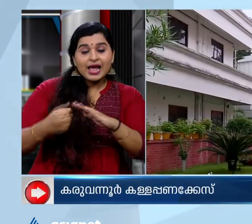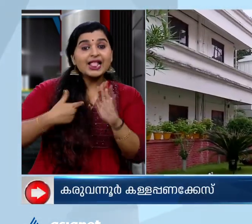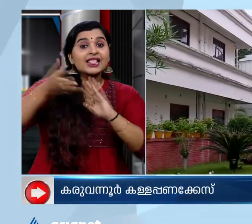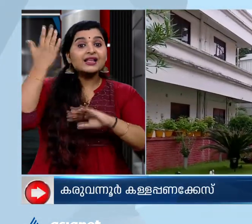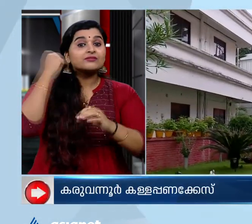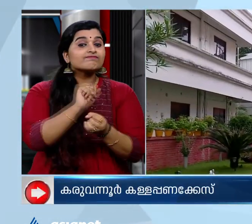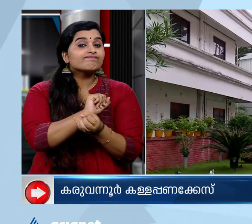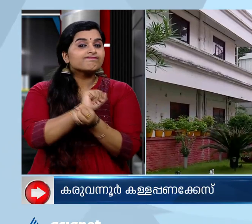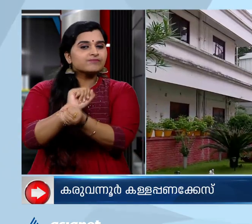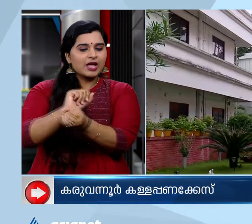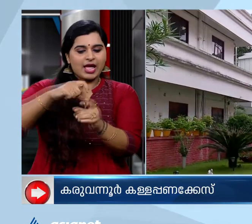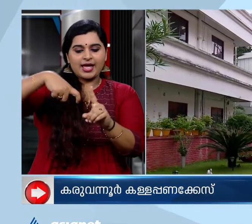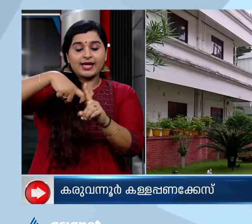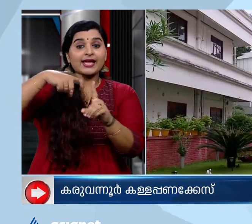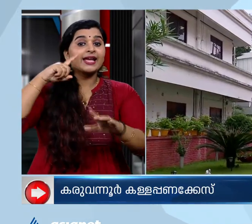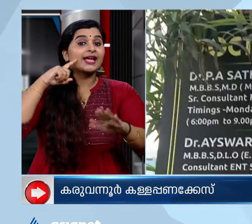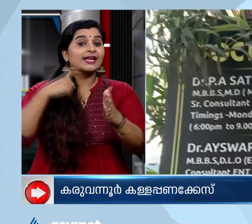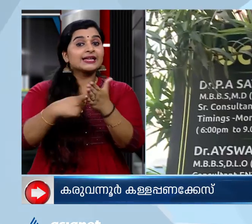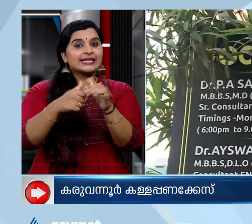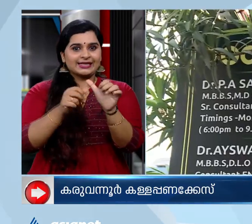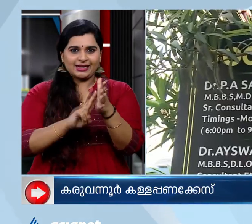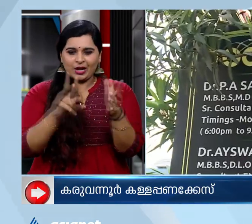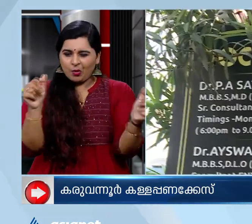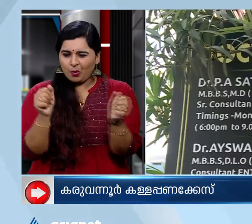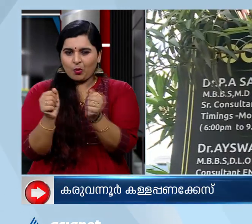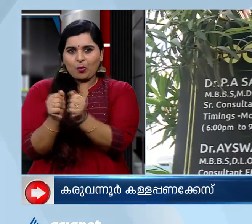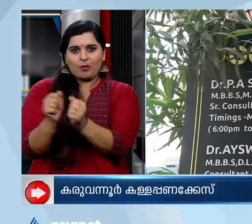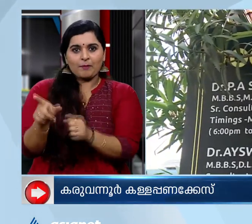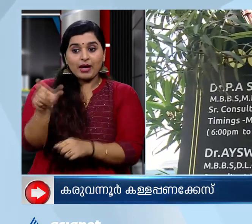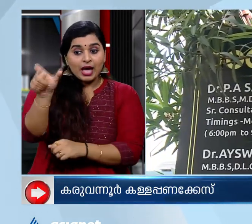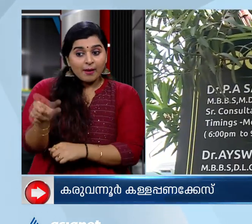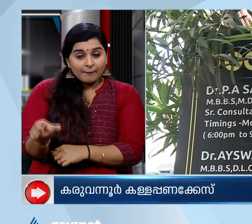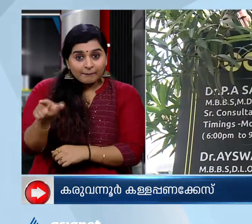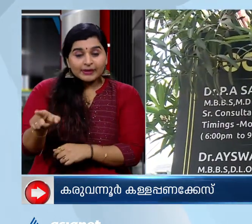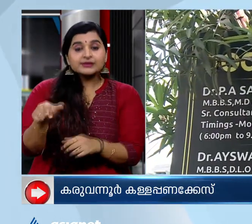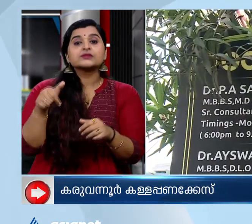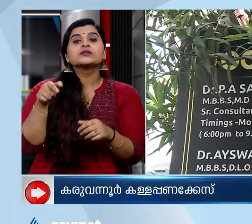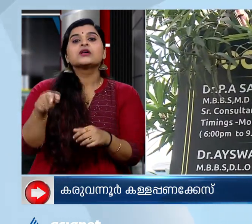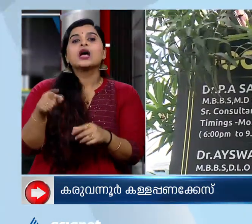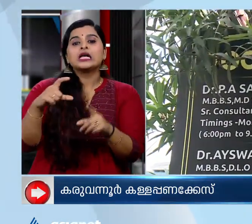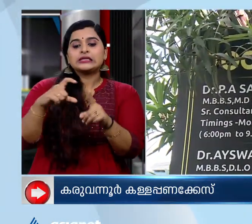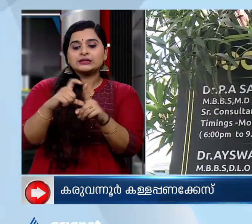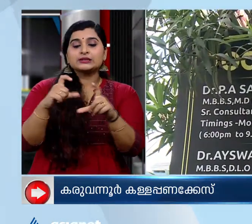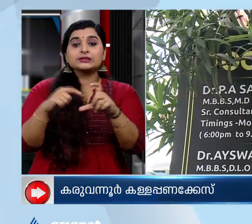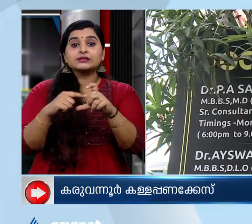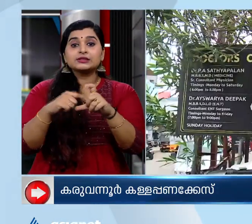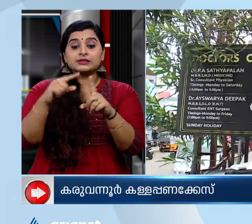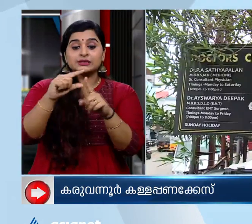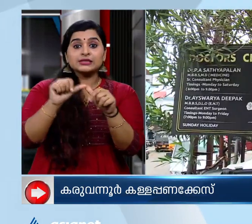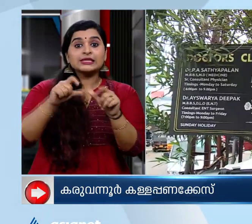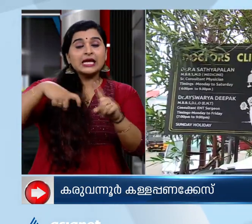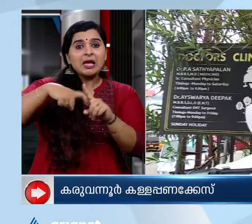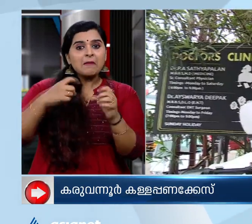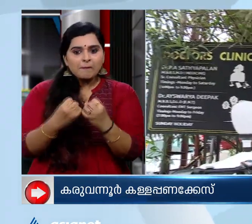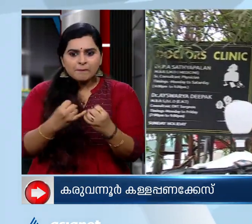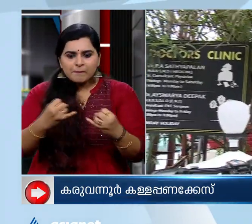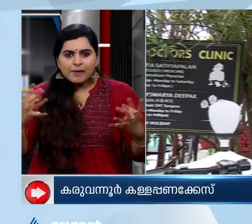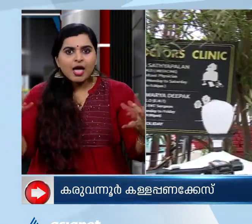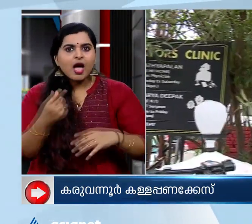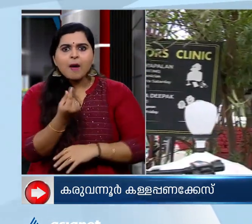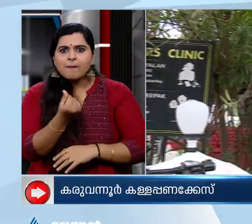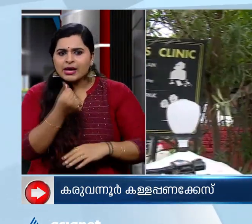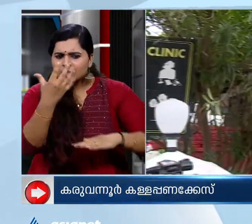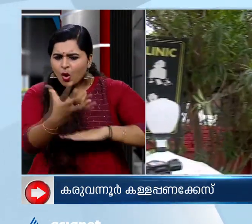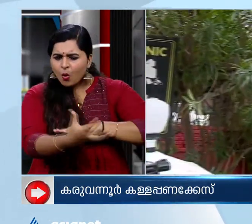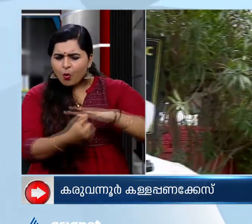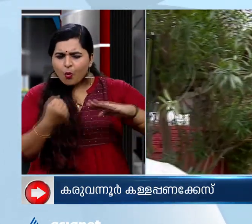കിരണുമായി ചേർന്നുകൊണ്ട് ഈ കരുവന്നൂർ ബാങ്കിൽ നിന്ന് കോടിക്കണക്കിന് രൂപ പല പേരുകളിൽ ഈ ബെനാമി വായ്പയായി തട്ടിയെടുത്തിട്ടുണ്ട് എന്നാണ് ഇ ഡി